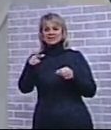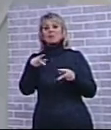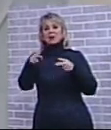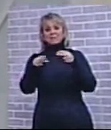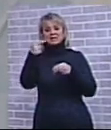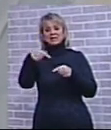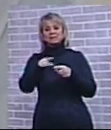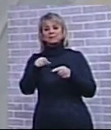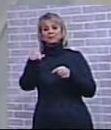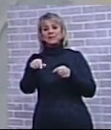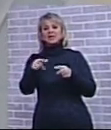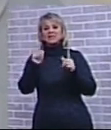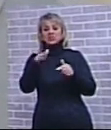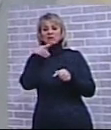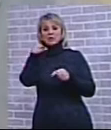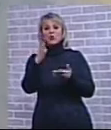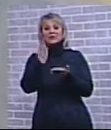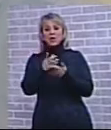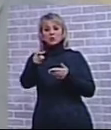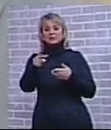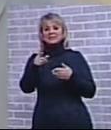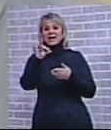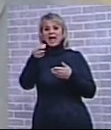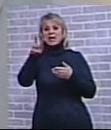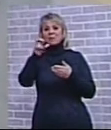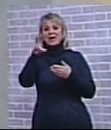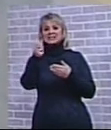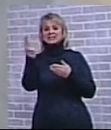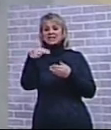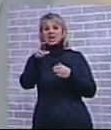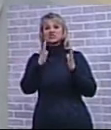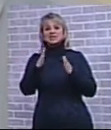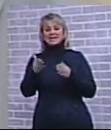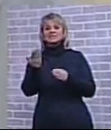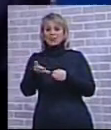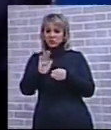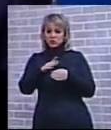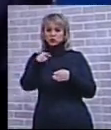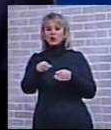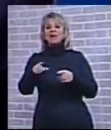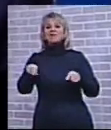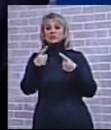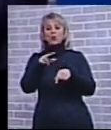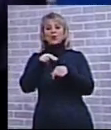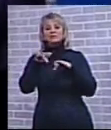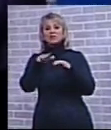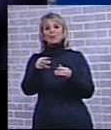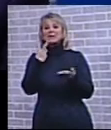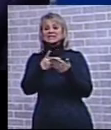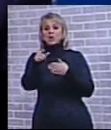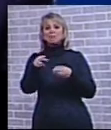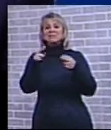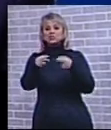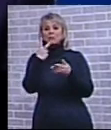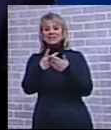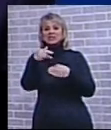В тот же час прооперирован. В настоящее время он находится в реанимации. Состояние стабильно тяжелое. Возбуждено уголовное дело по признакам